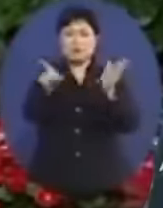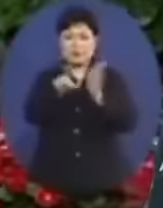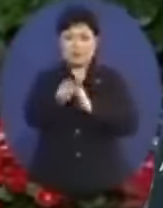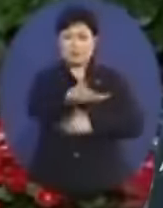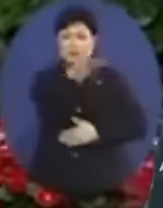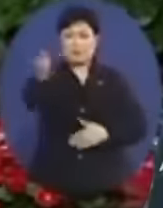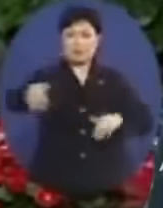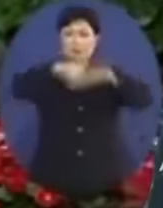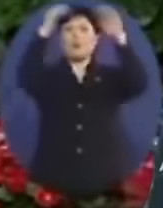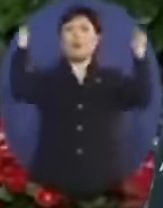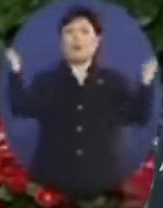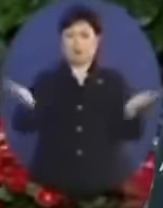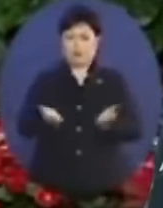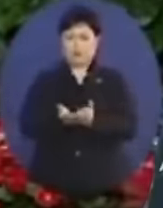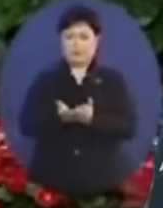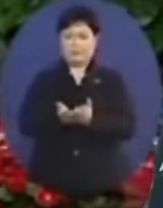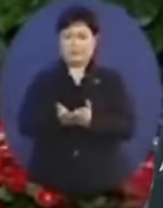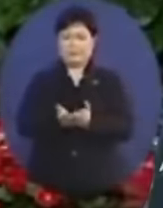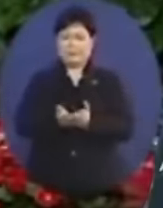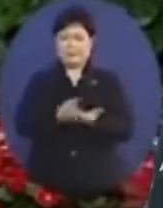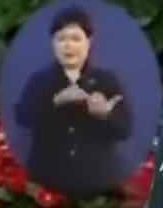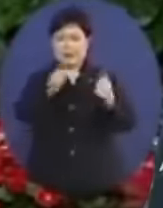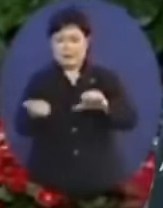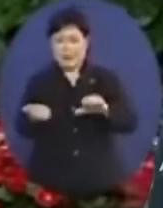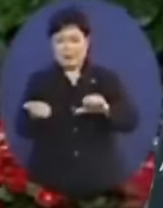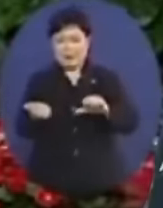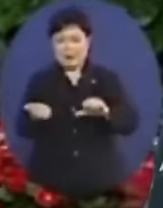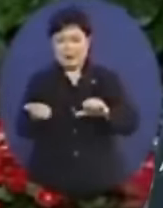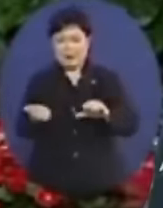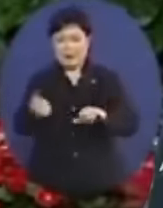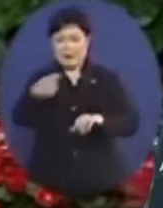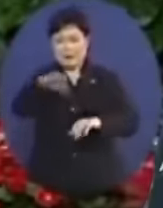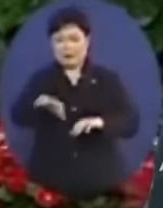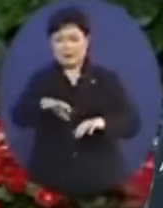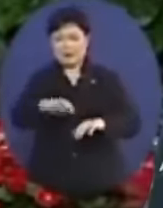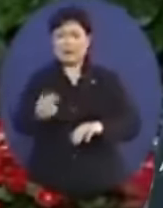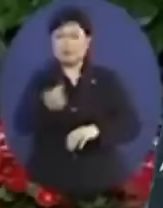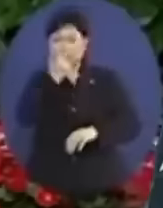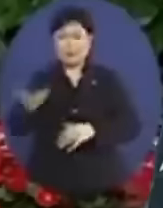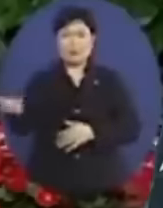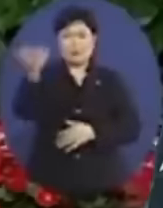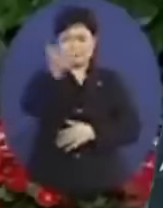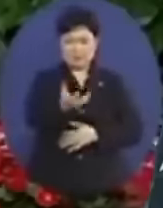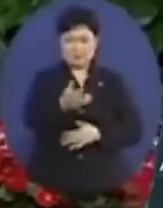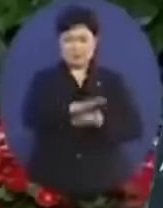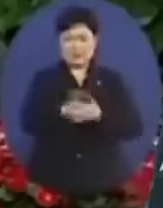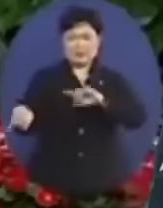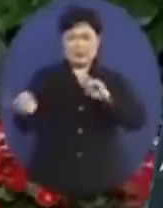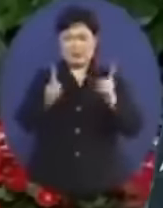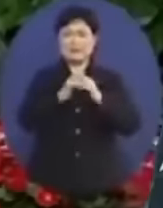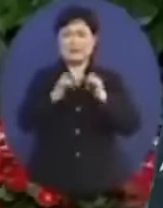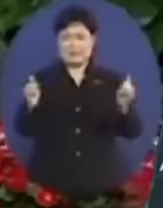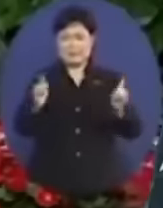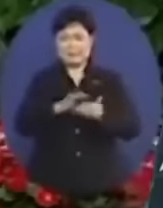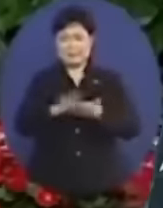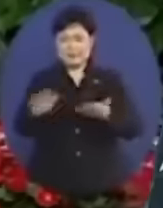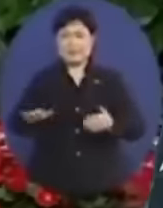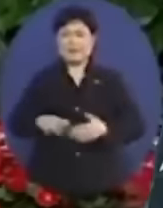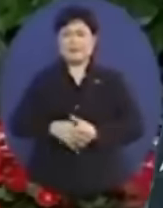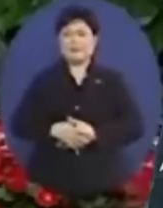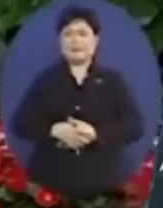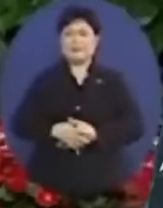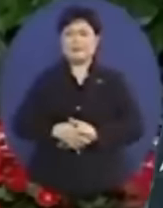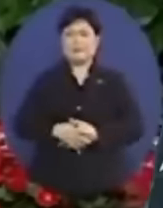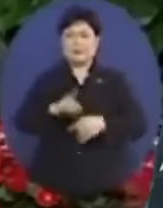모두 다 사망에서 생명으로 옮김을 받았습니다 아멘 살아난 사람입니다 아멘